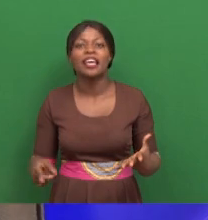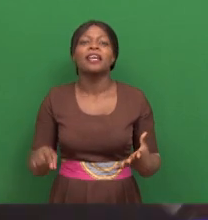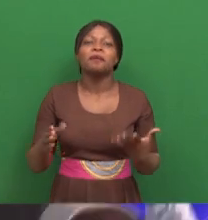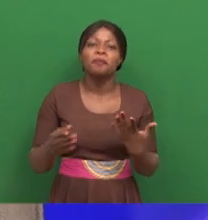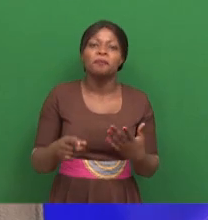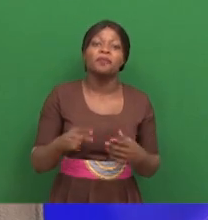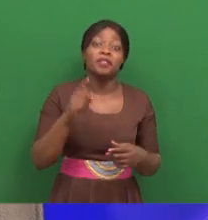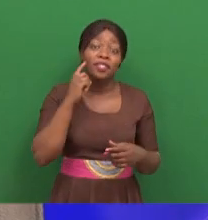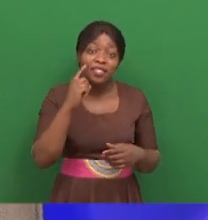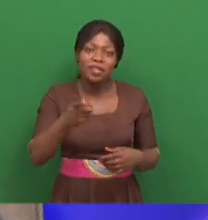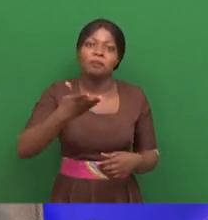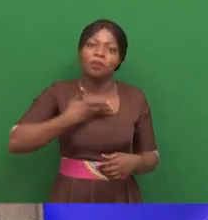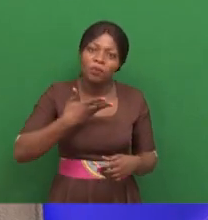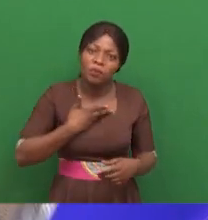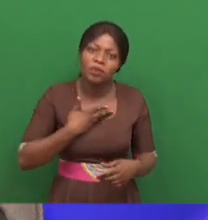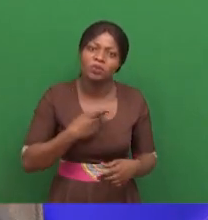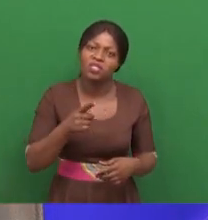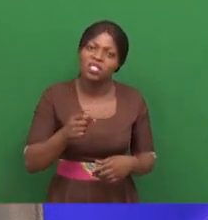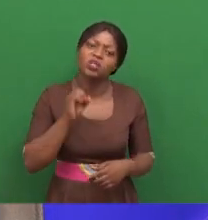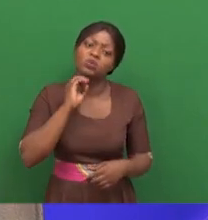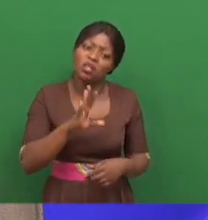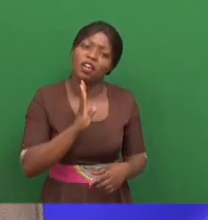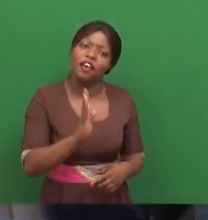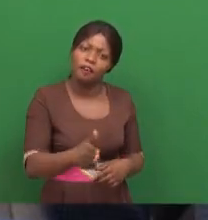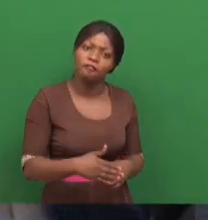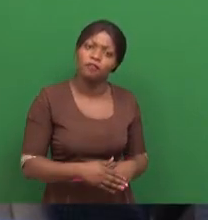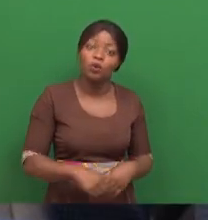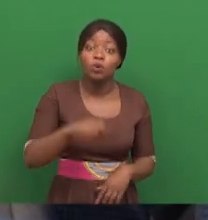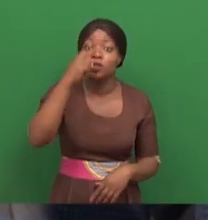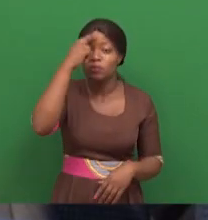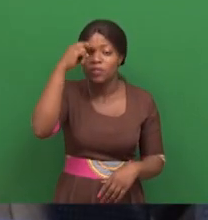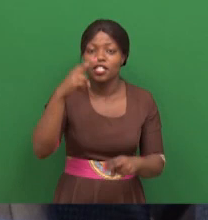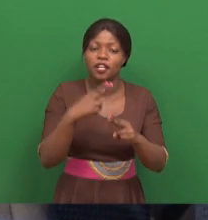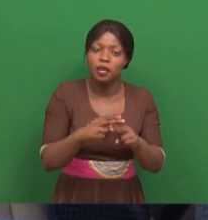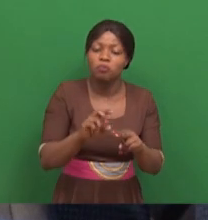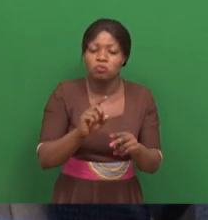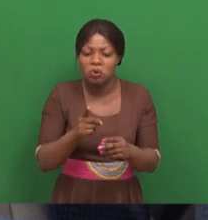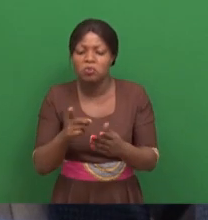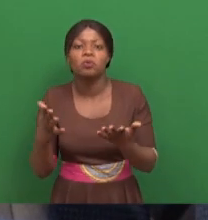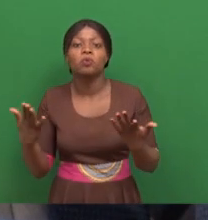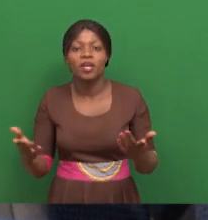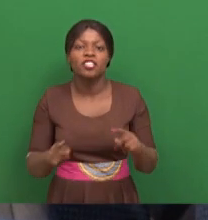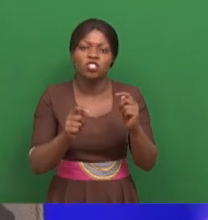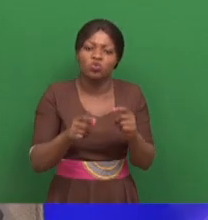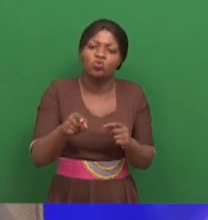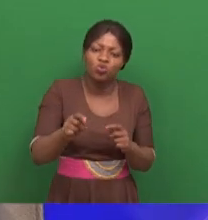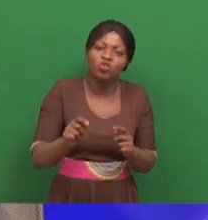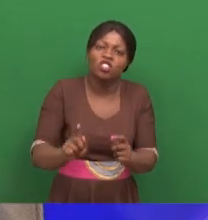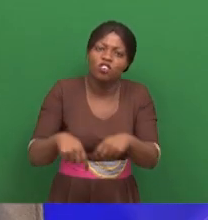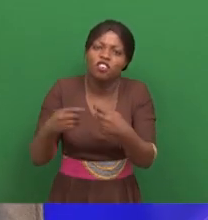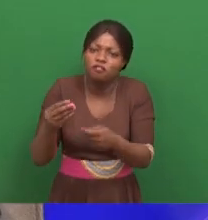chibva imatouya mbandiri motonditi ndine nyaya yekuti pana mupurisa ngana anopiwa mari pasvondo